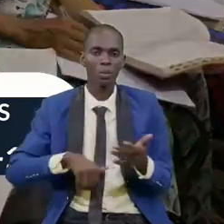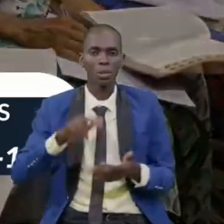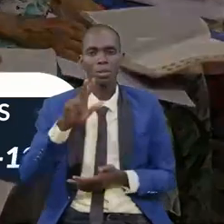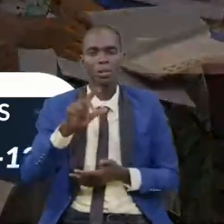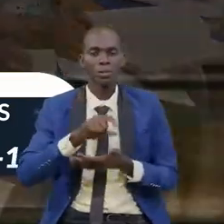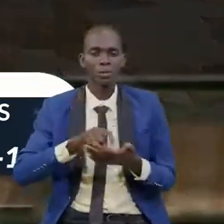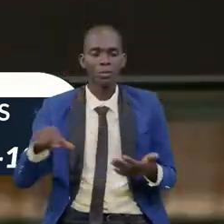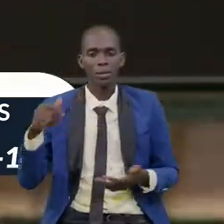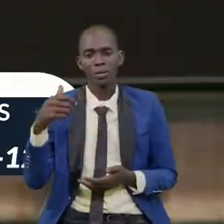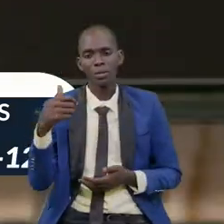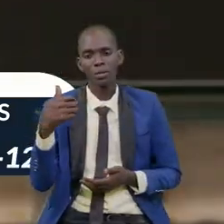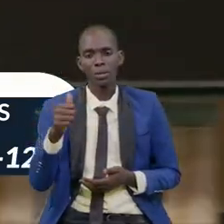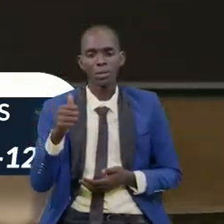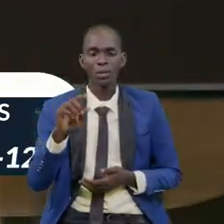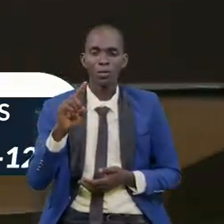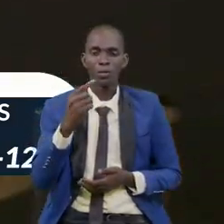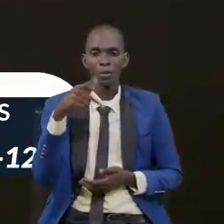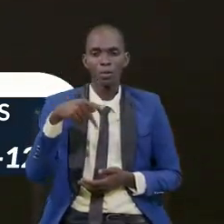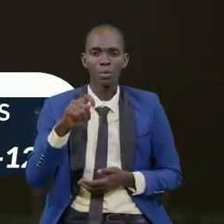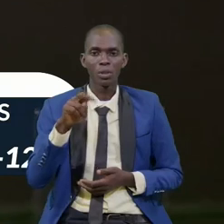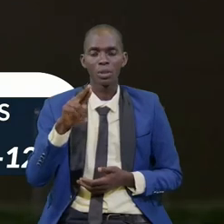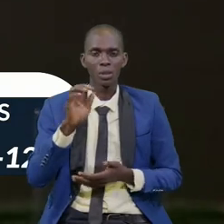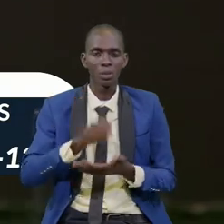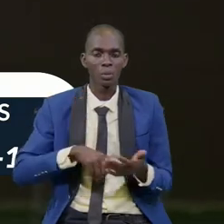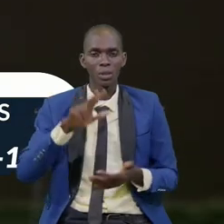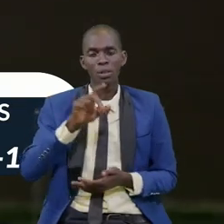3, selon le verset 10. 1 Pierre 3,